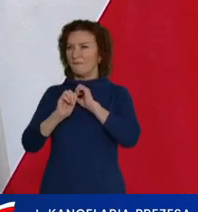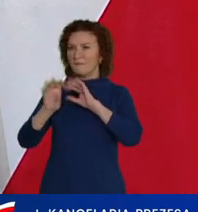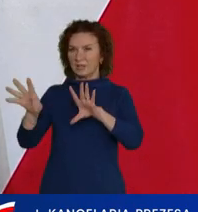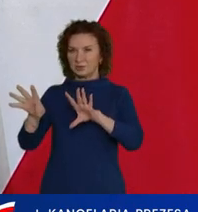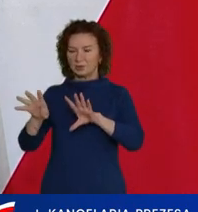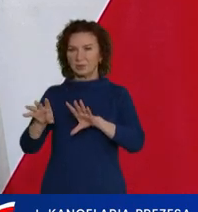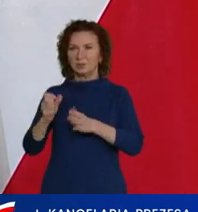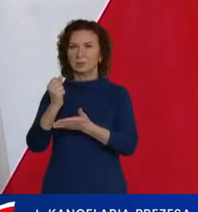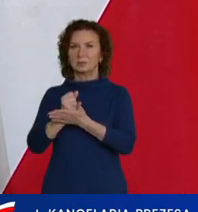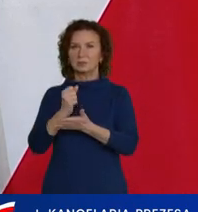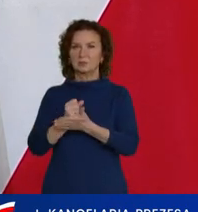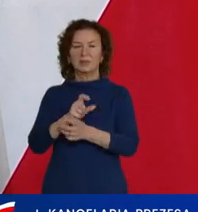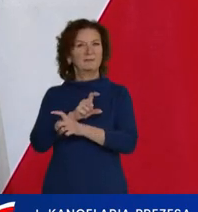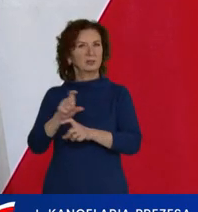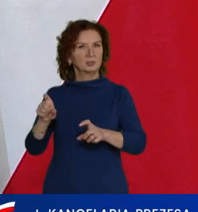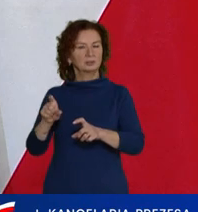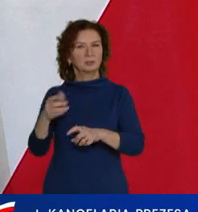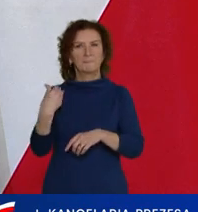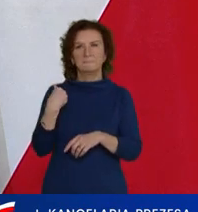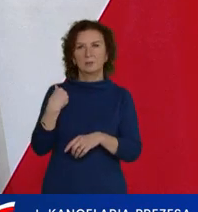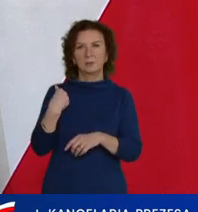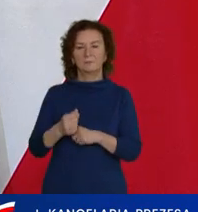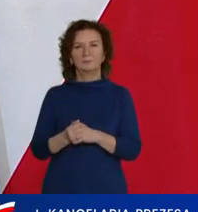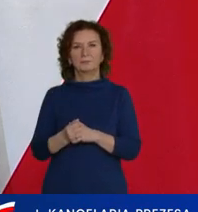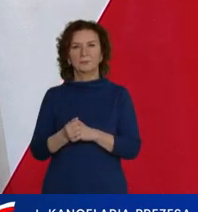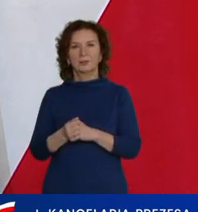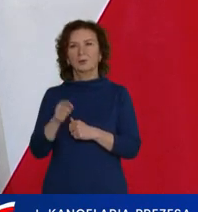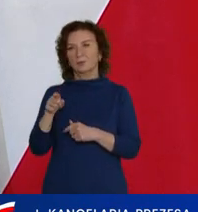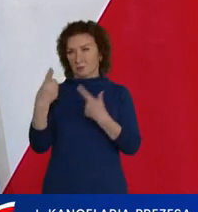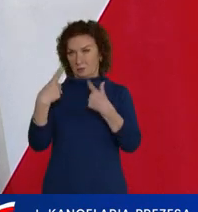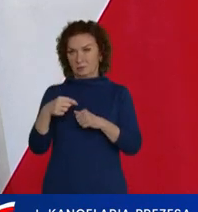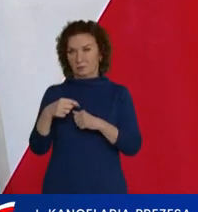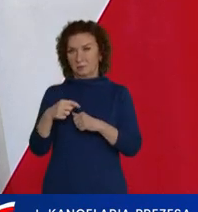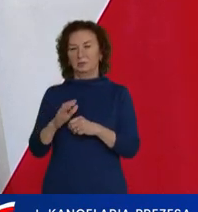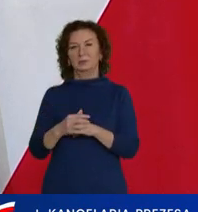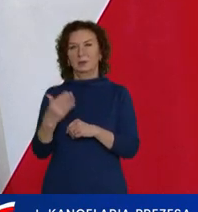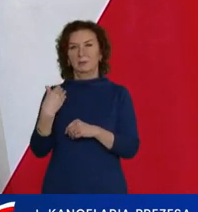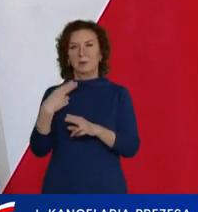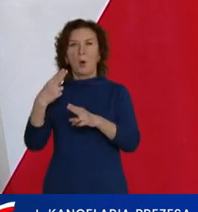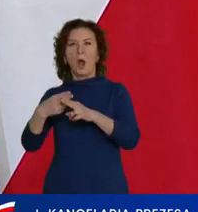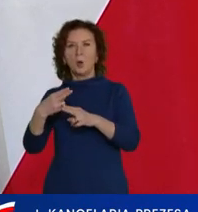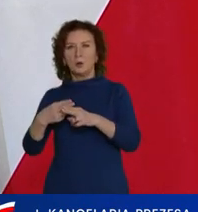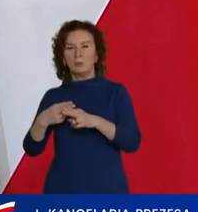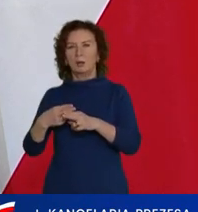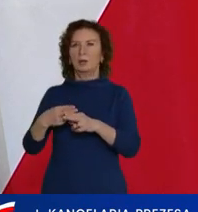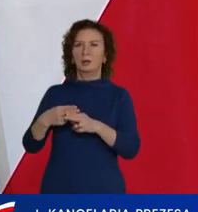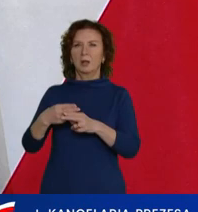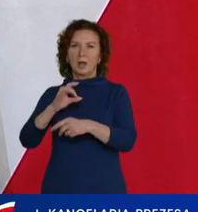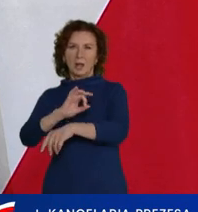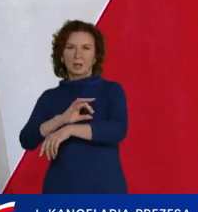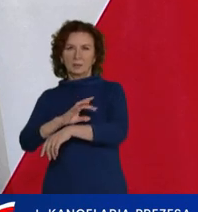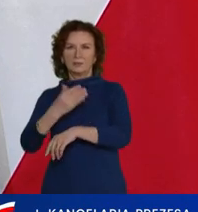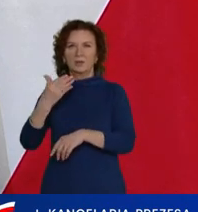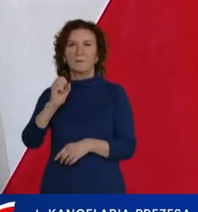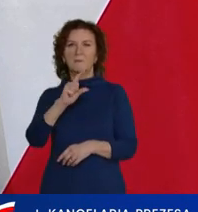kwestie tego, czy było u danego pacjenta rozpoznanie małopłytkowości,